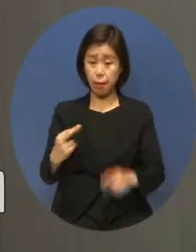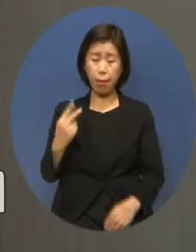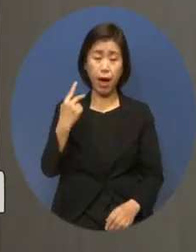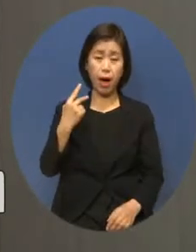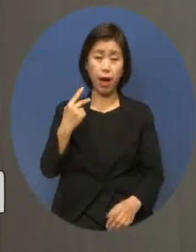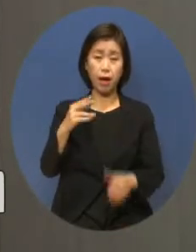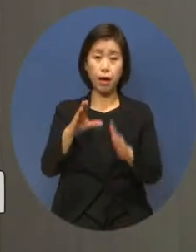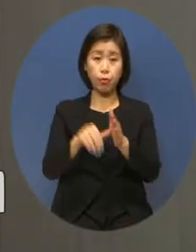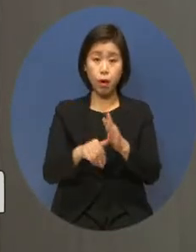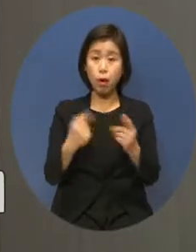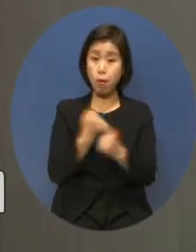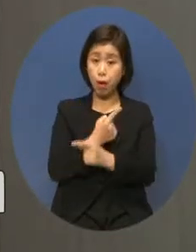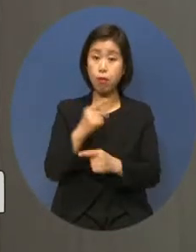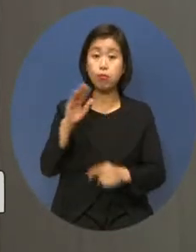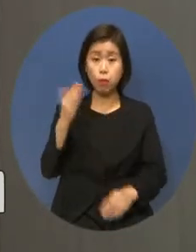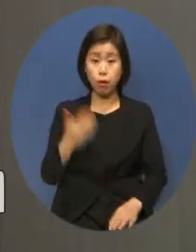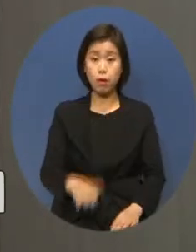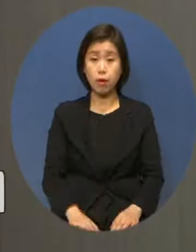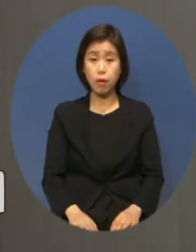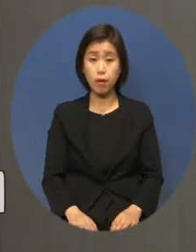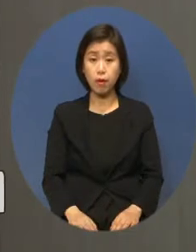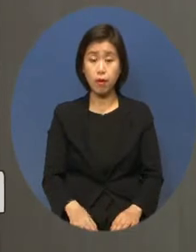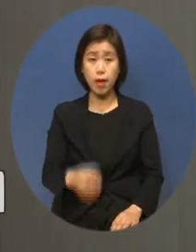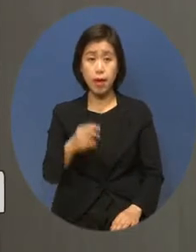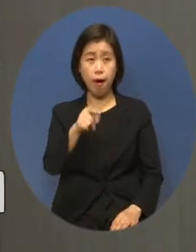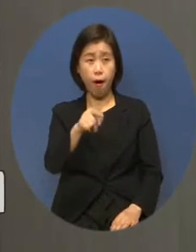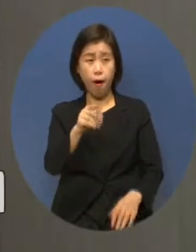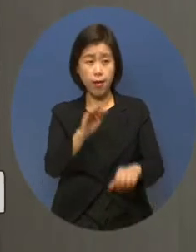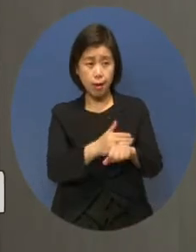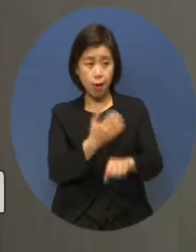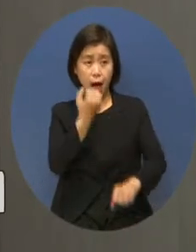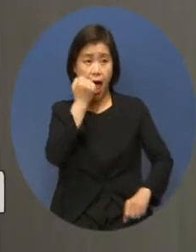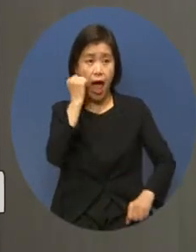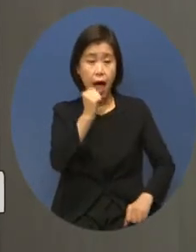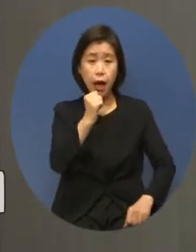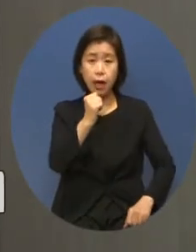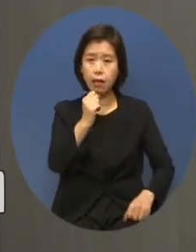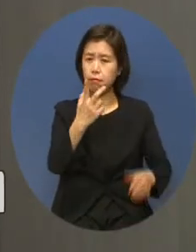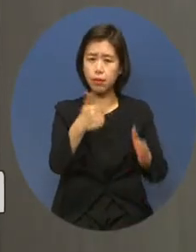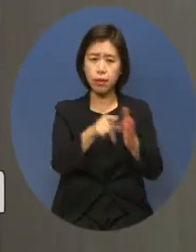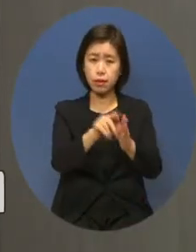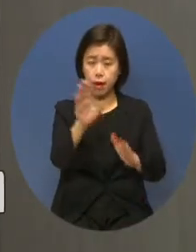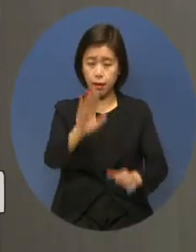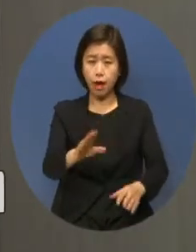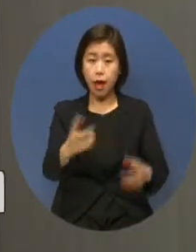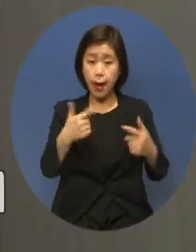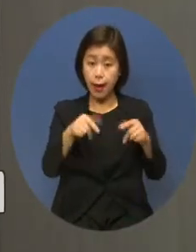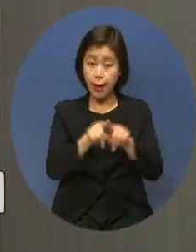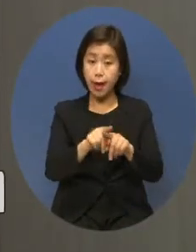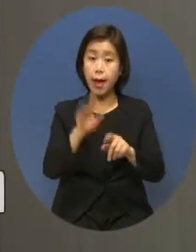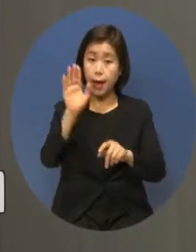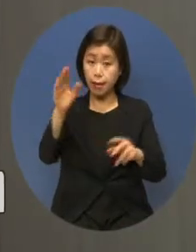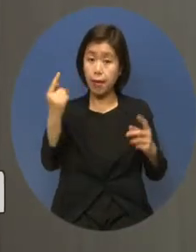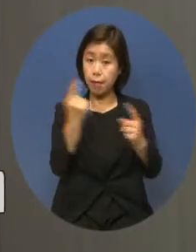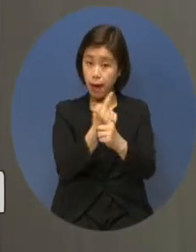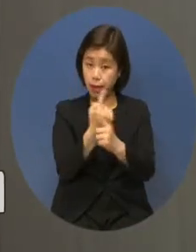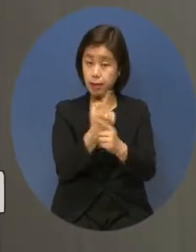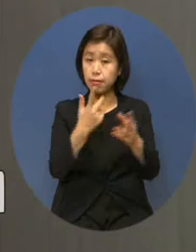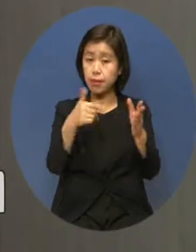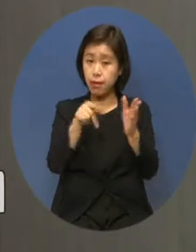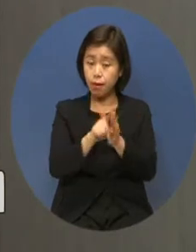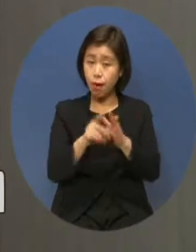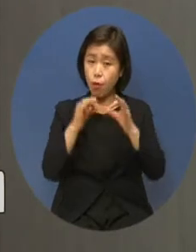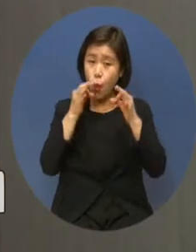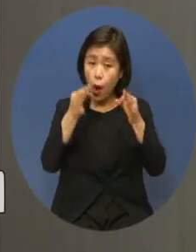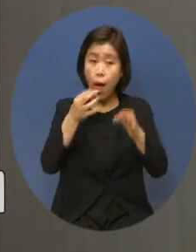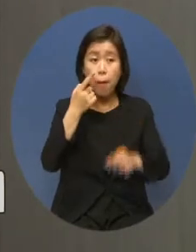되는 거거든요. 낙인을 찍자고 그거를 이렇게 지적하는 것이 아니라 네. 함께 개선해 나가자라고 얘기를 하는 것이기 때문에 네. 이제